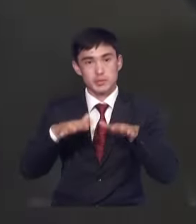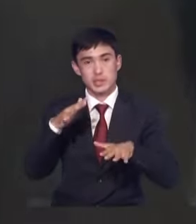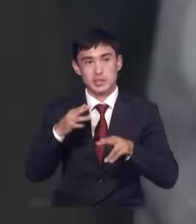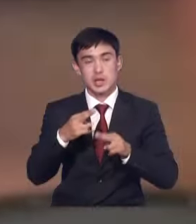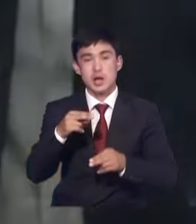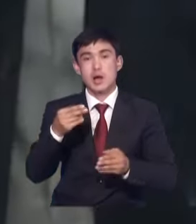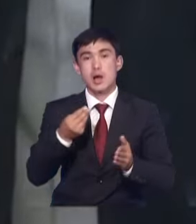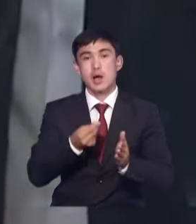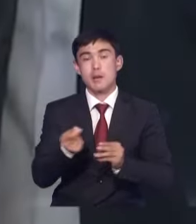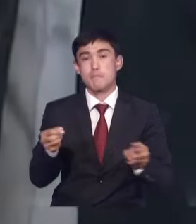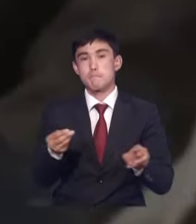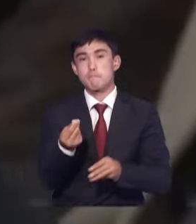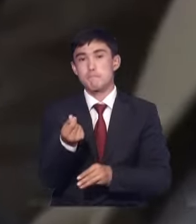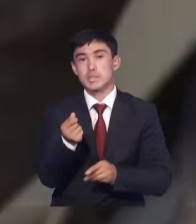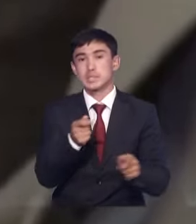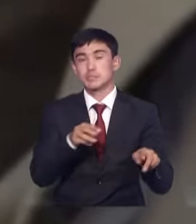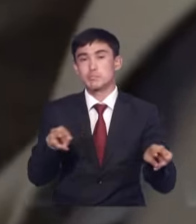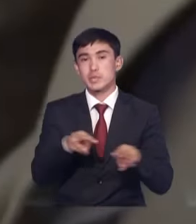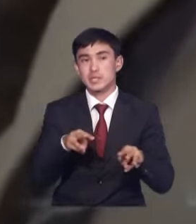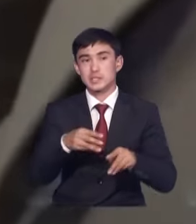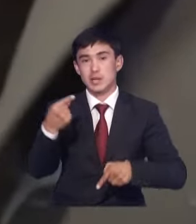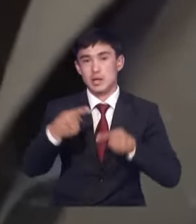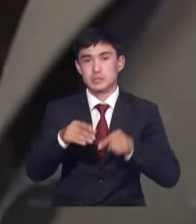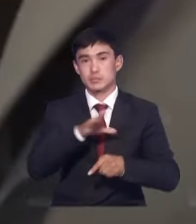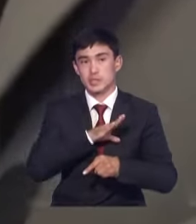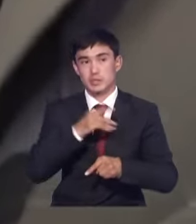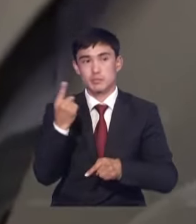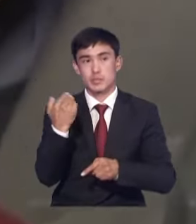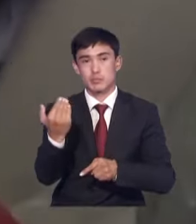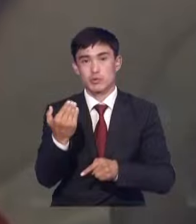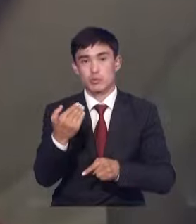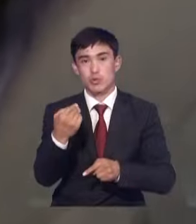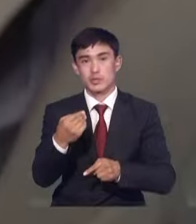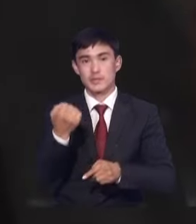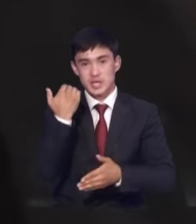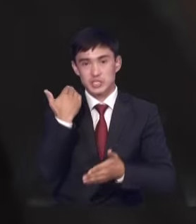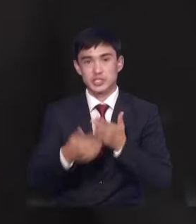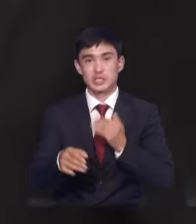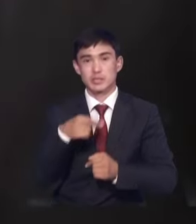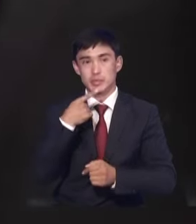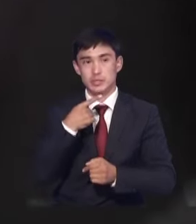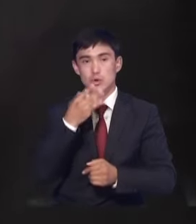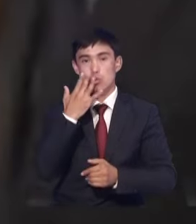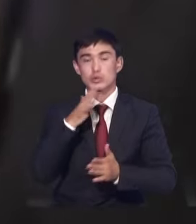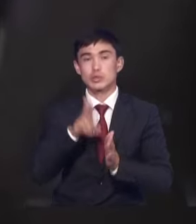Қаржы министрі Бецалел Смотрич келісімге қарсылық білдіргендердің бірі болып, оны жеңіліс деп атады.